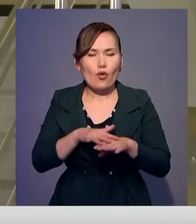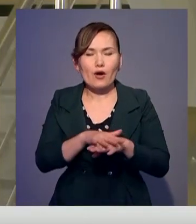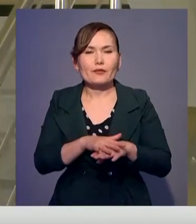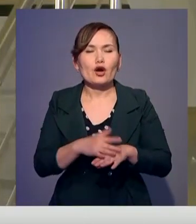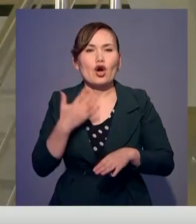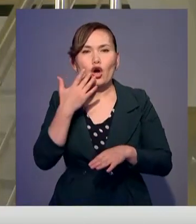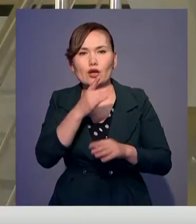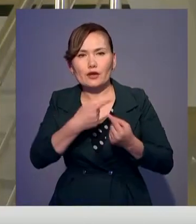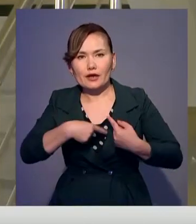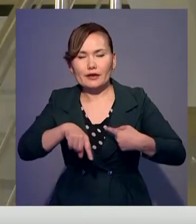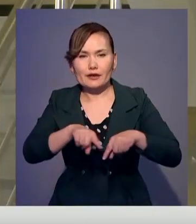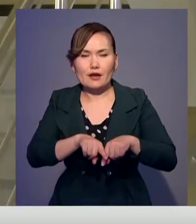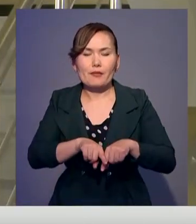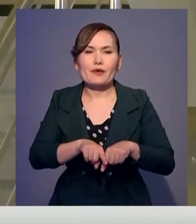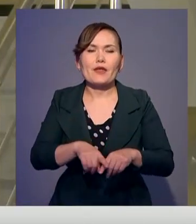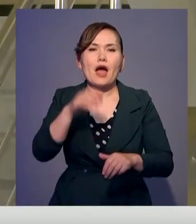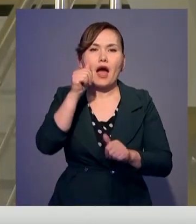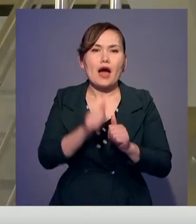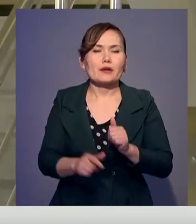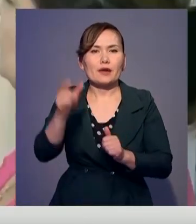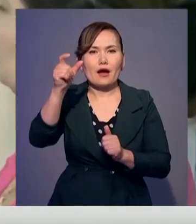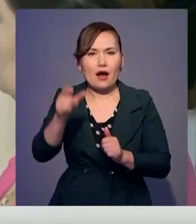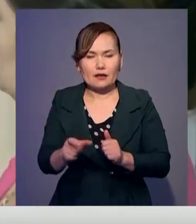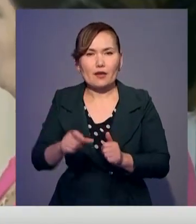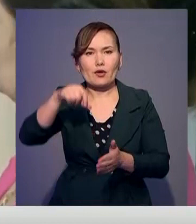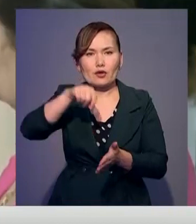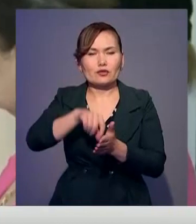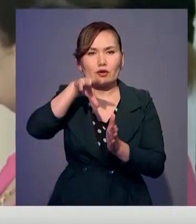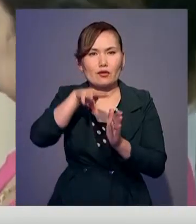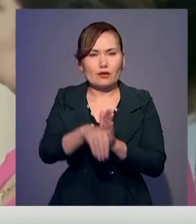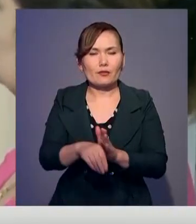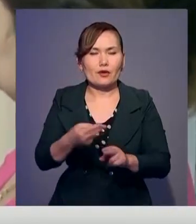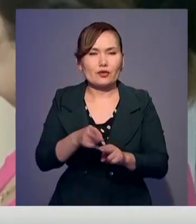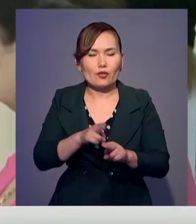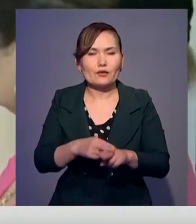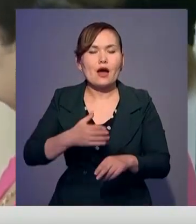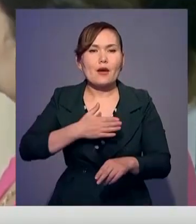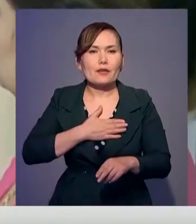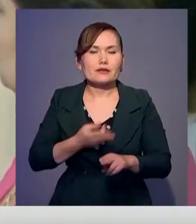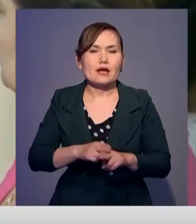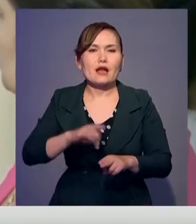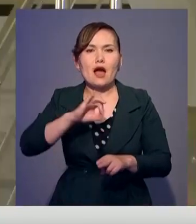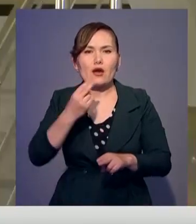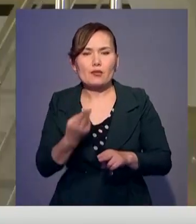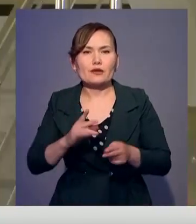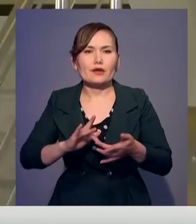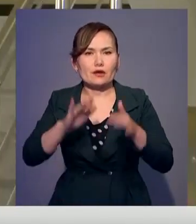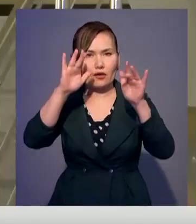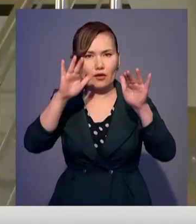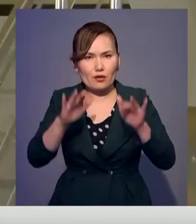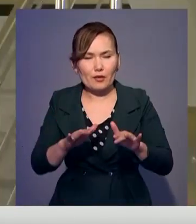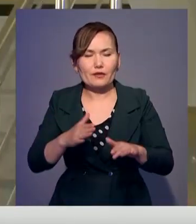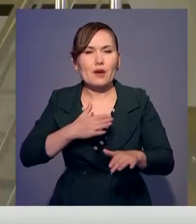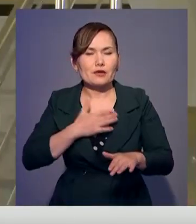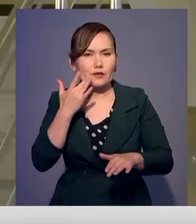кенеске қоғамның әр саласына азаматтар кірді. Аудиториясын көптігімен келе жатқан әлеуметтік желілер, әлеуметтік